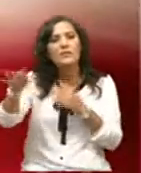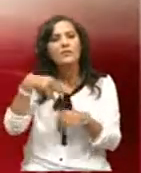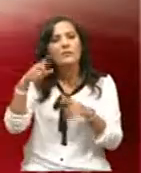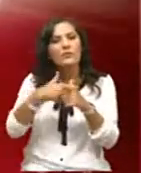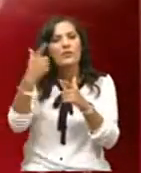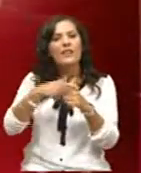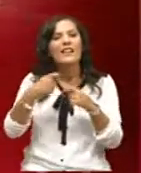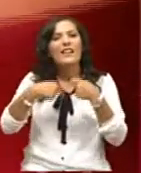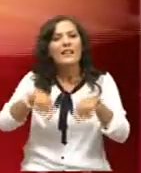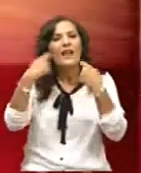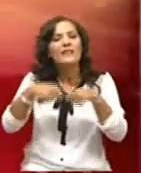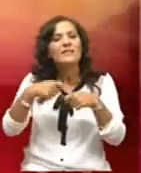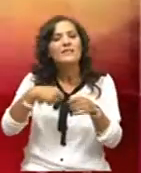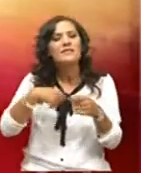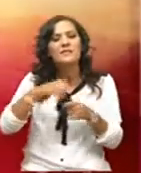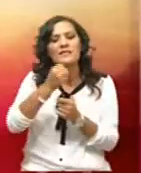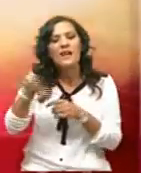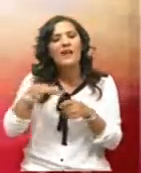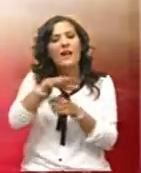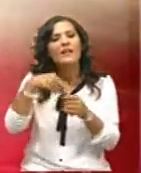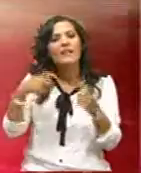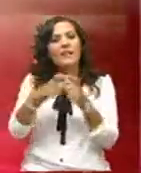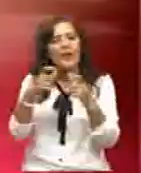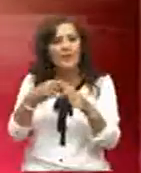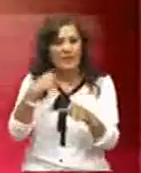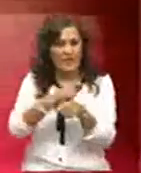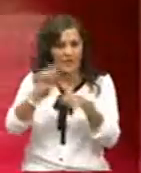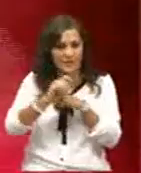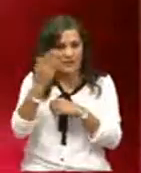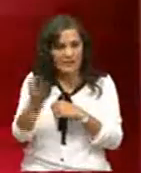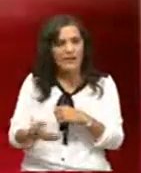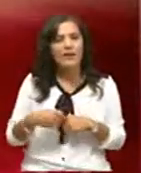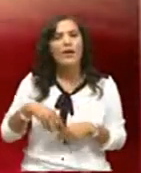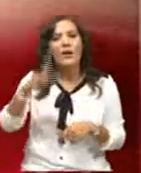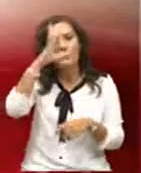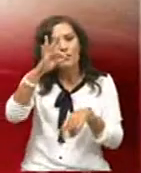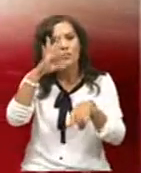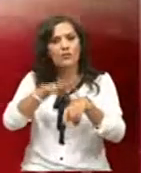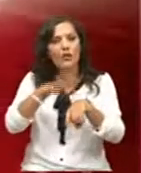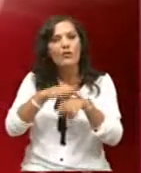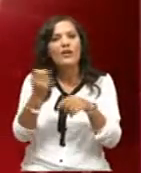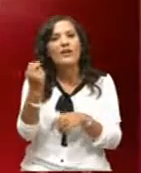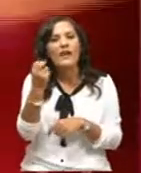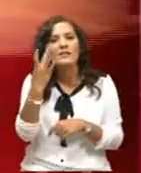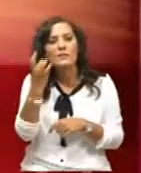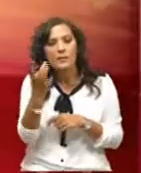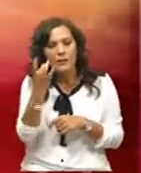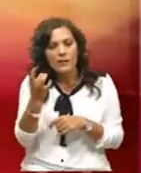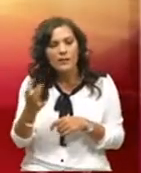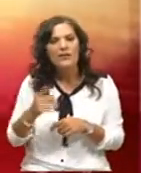lastik Sanayicileri Derneği Genel Sekreteri Bahadır insan Profesör Doktor Sedat Boyacıoğlu ile kolon kanserinin belirtileri